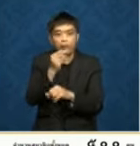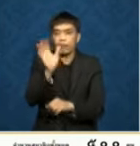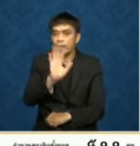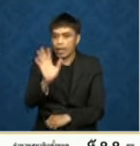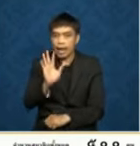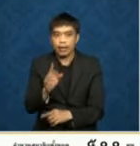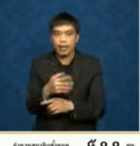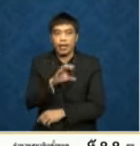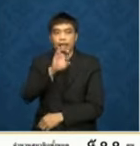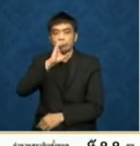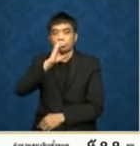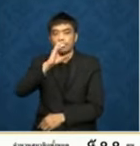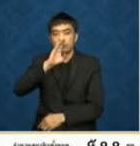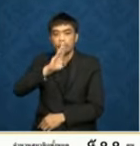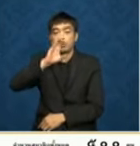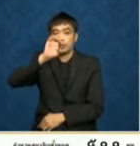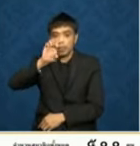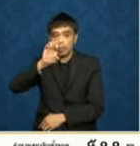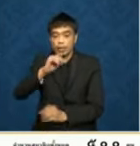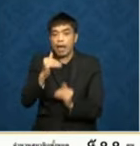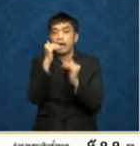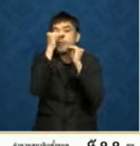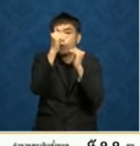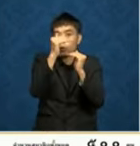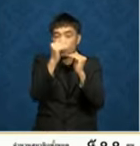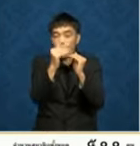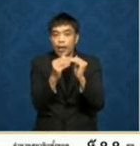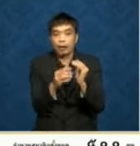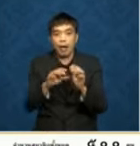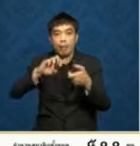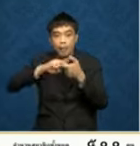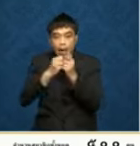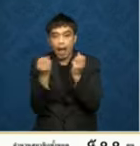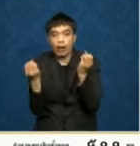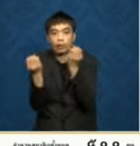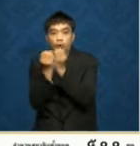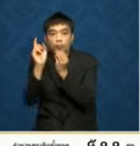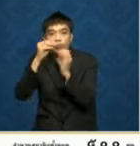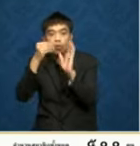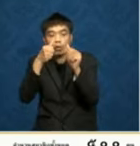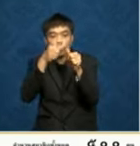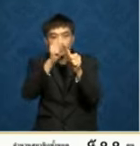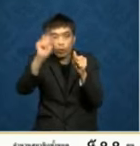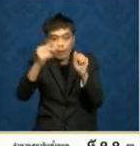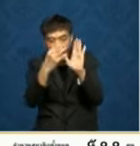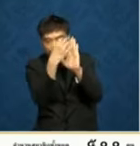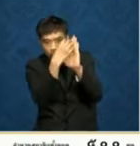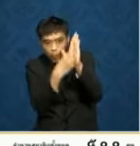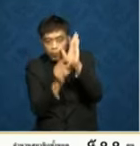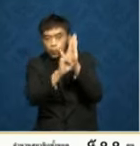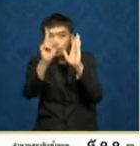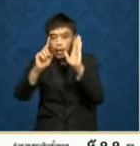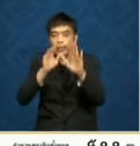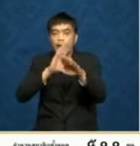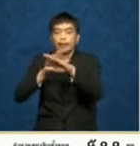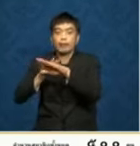บูข้อมูลข้อความระบูพื้นที่ะก็ระบูระดัภายในทางกลบกันครั ผมถามผู้เชzielชานหลายท่านครัมนอาก่ให